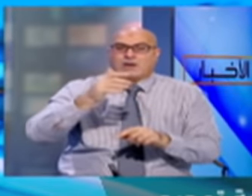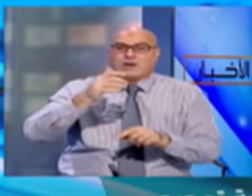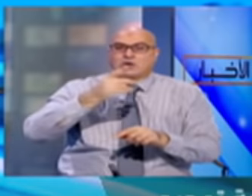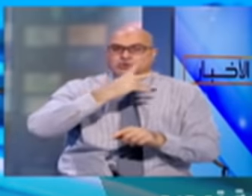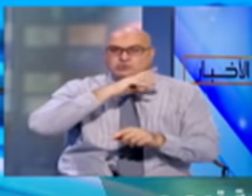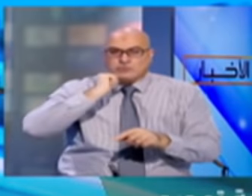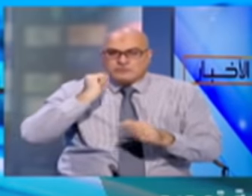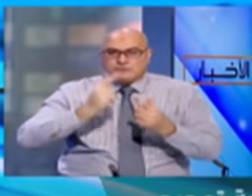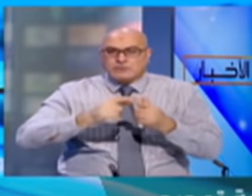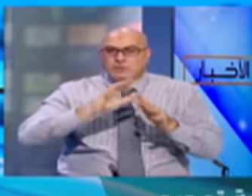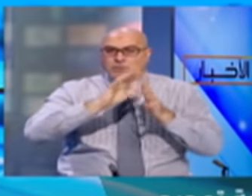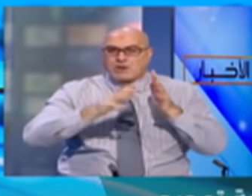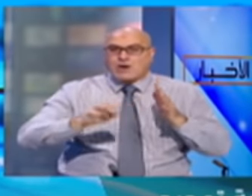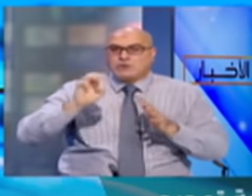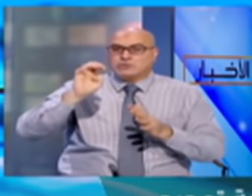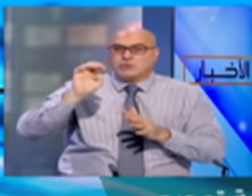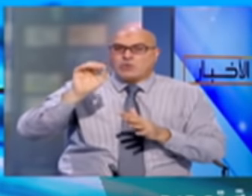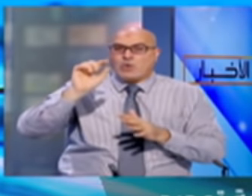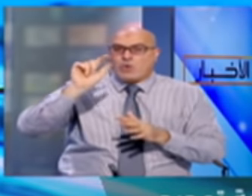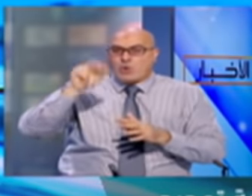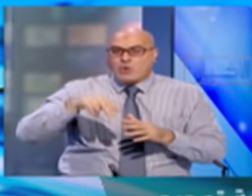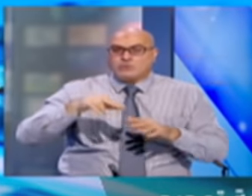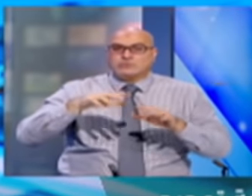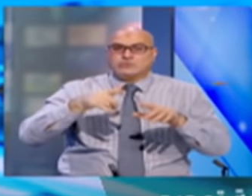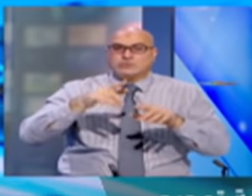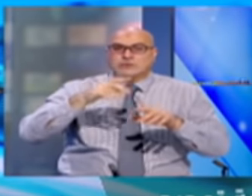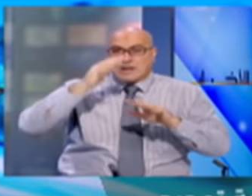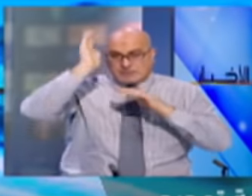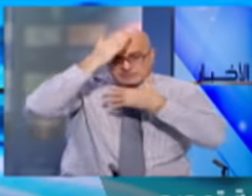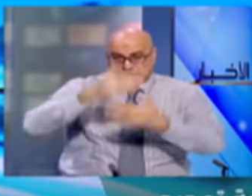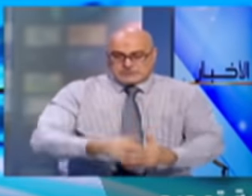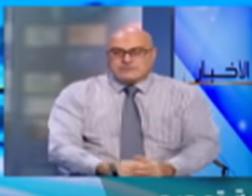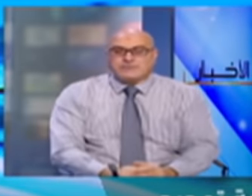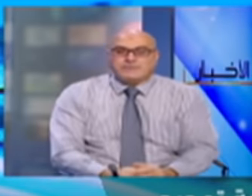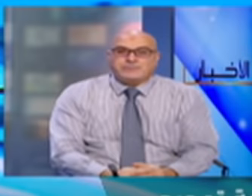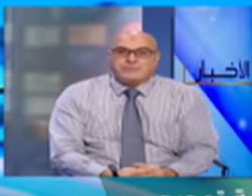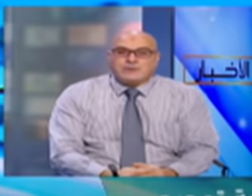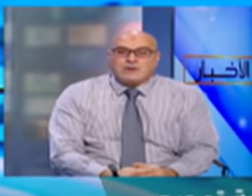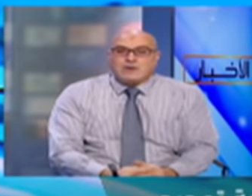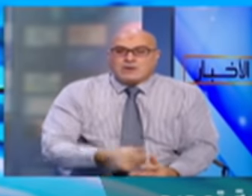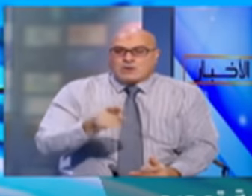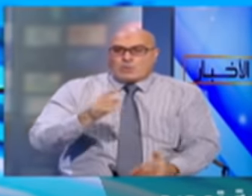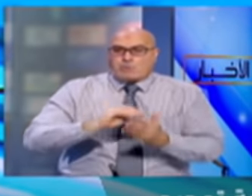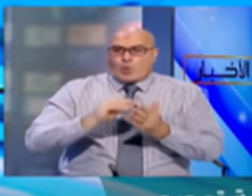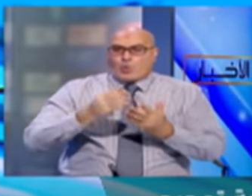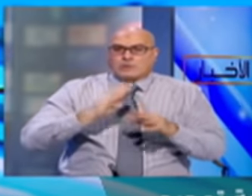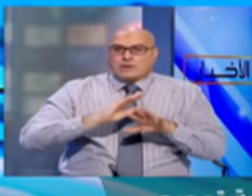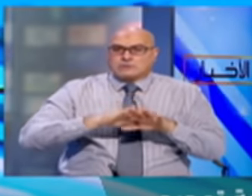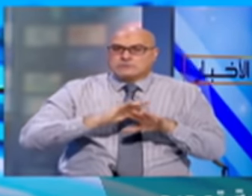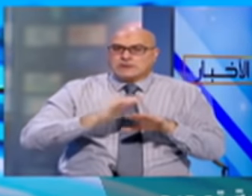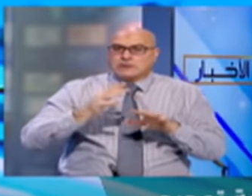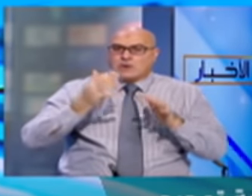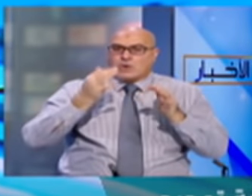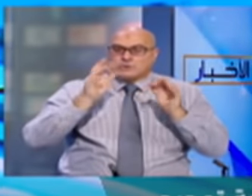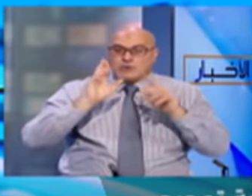بمرتفعات الجولان والقدس المحتلة. وشدد مجلس العلاقات الخارجية الذي يعد واحدا من